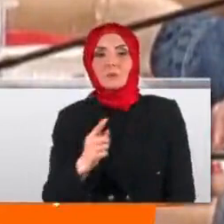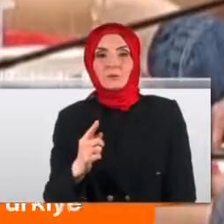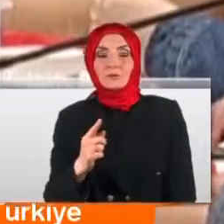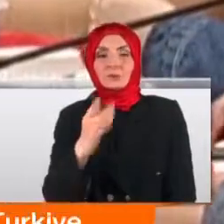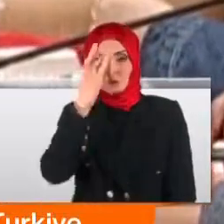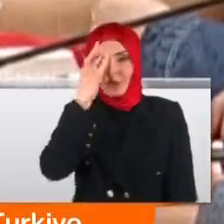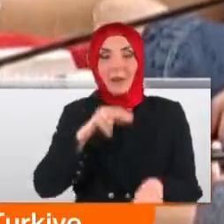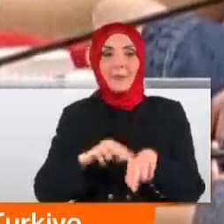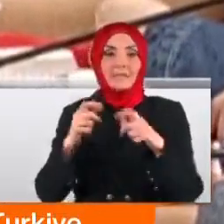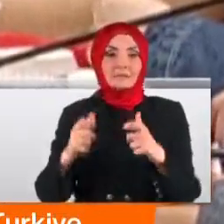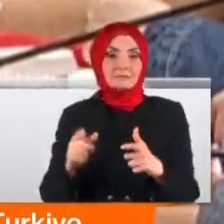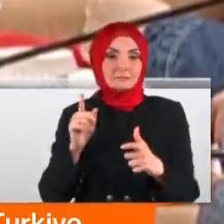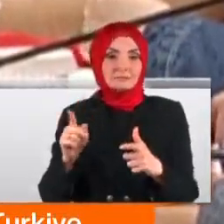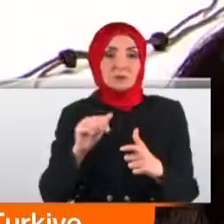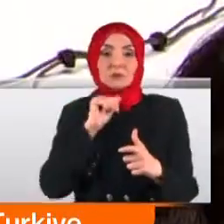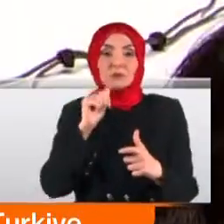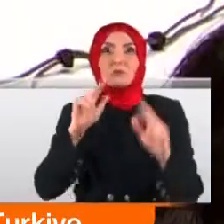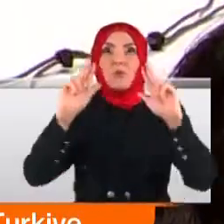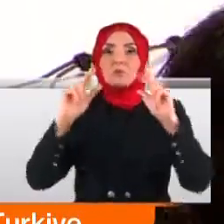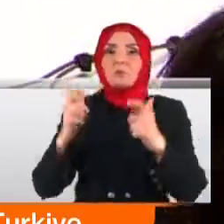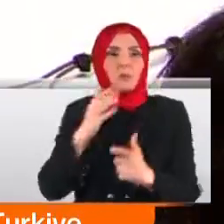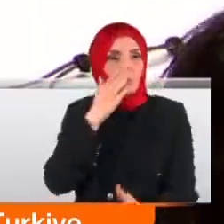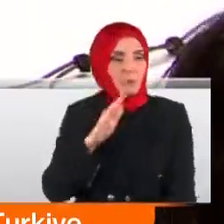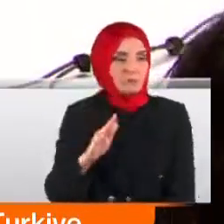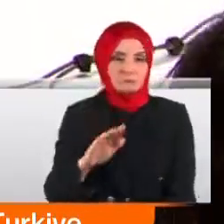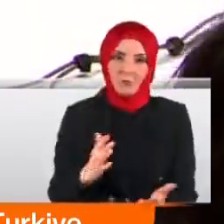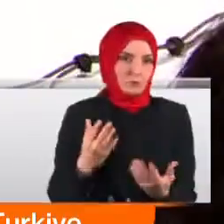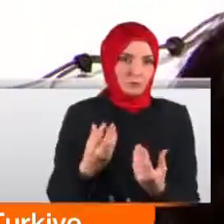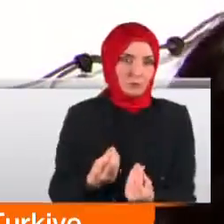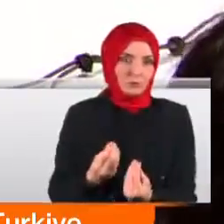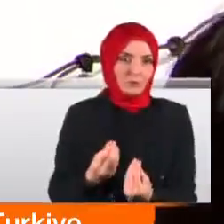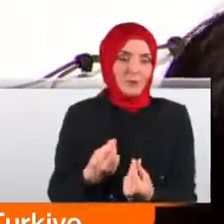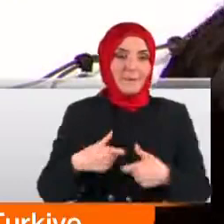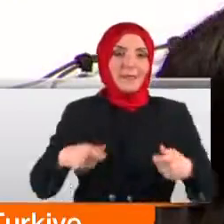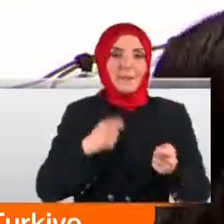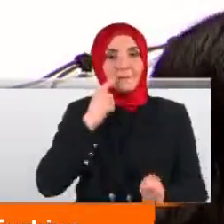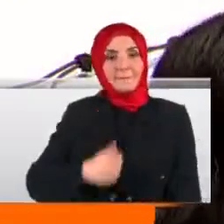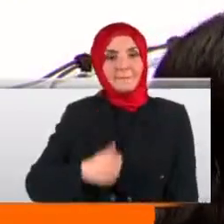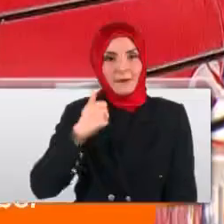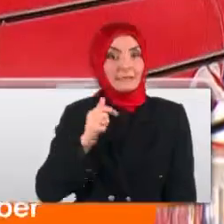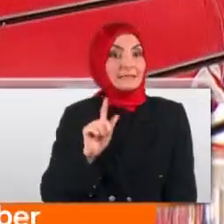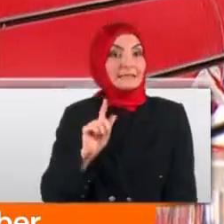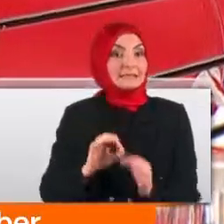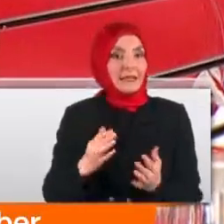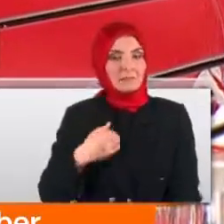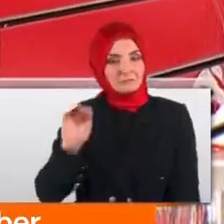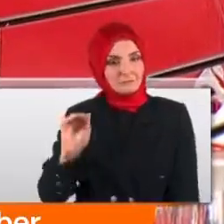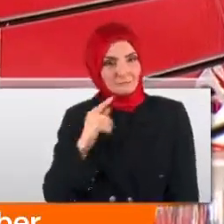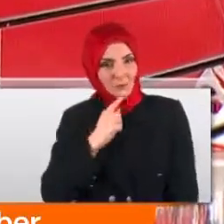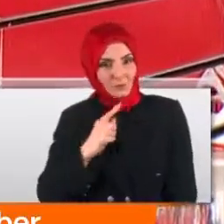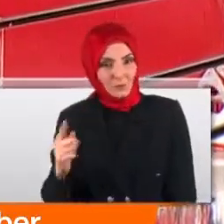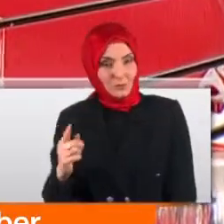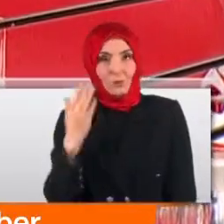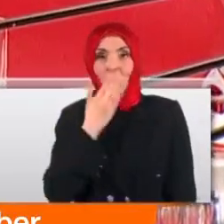Kamil'de hiç voleybol sahası yokmuş, nasıl olur? Burada tabii Milli Eğitim Bakanımıza gerekeni söyleyelim. Okulların